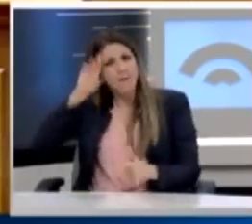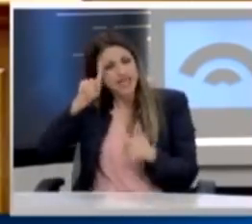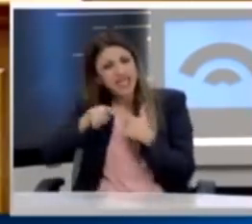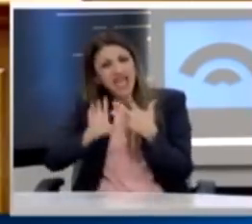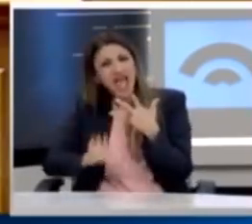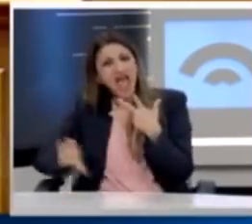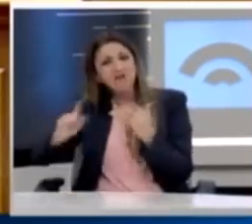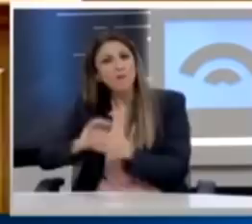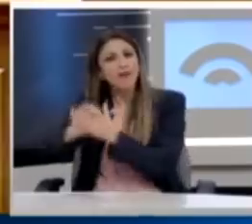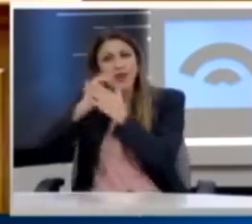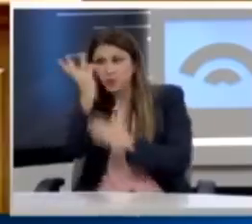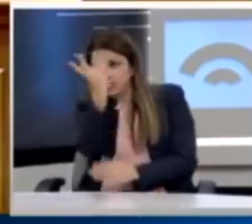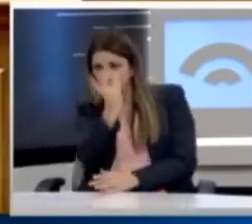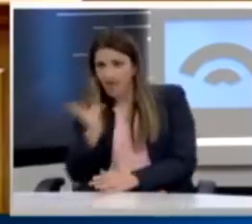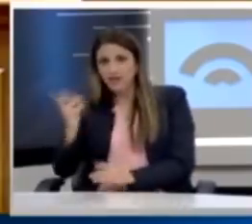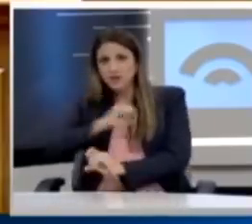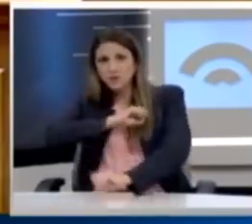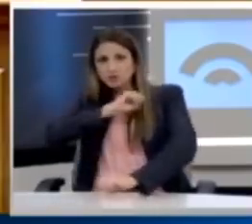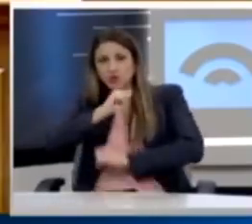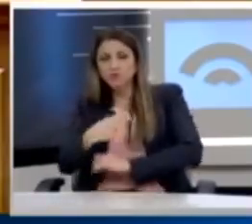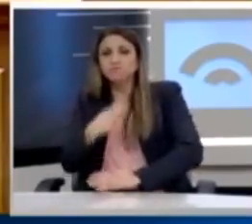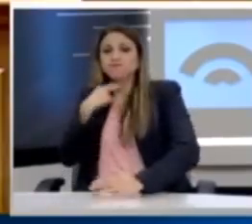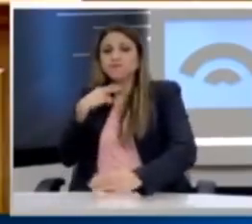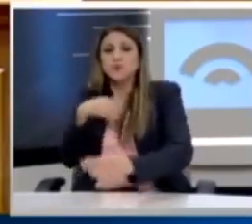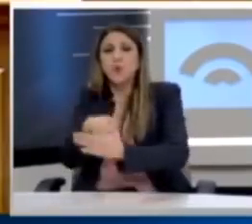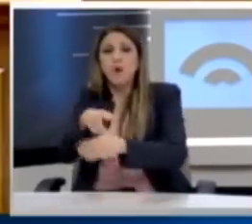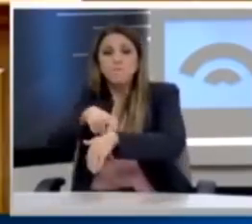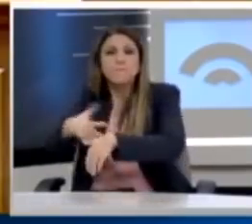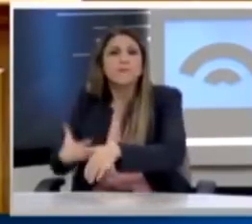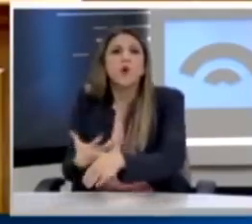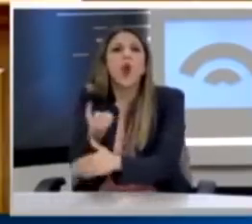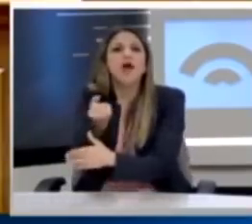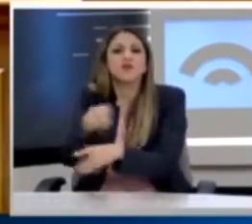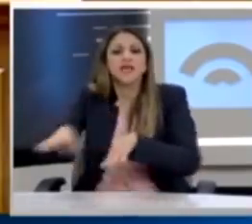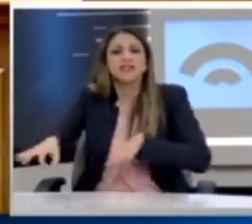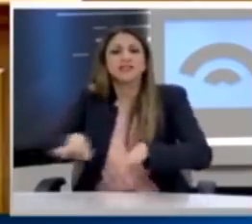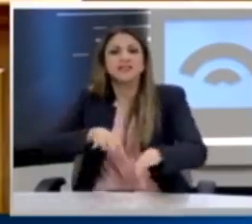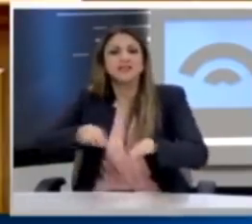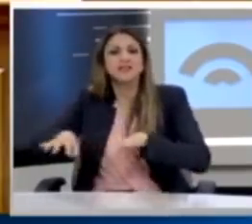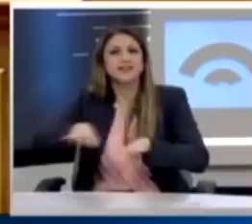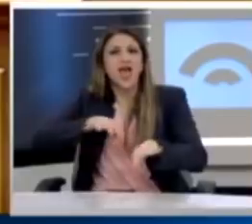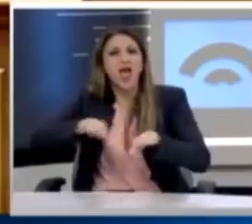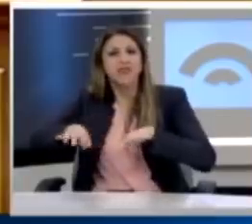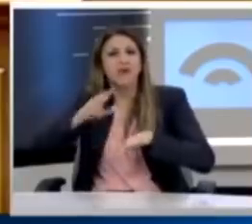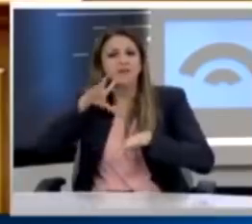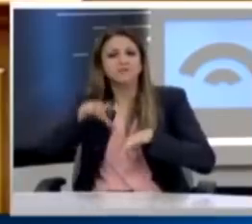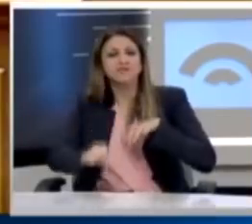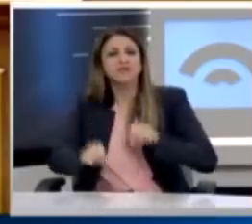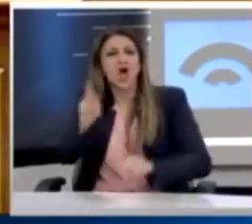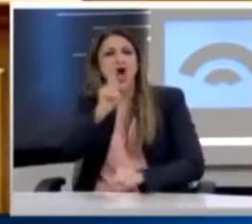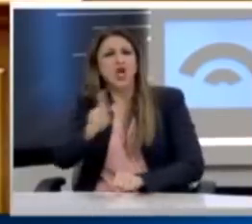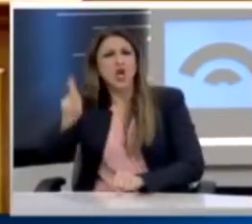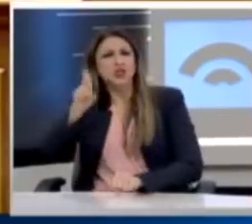Ευρωπαϊκή Ένωση προσπαθούν να ανακόψουν, να προλάβουν τα σχέδια και την επιρροή της Ρωσίας και της